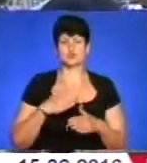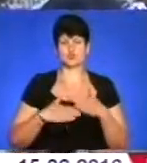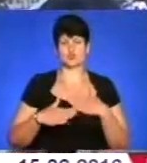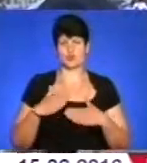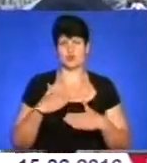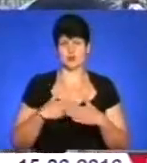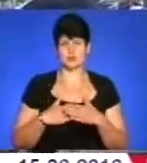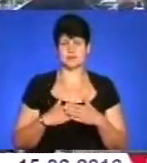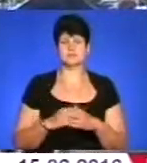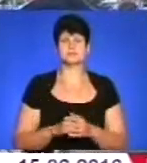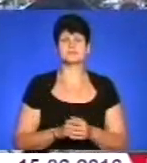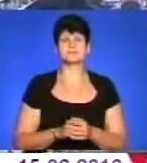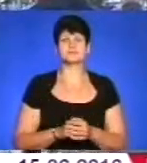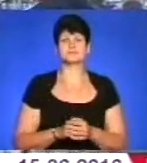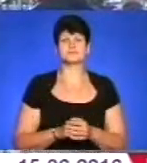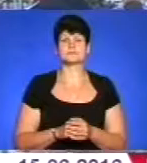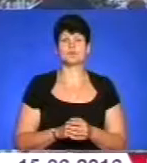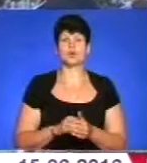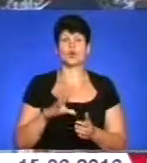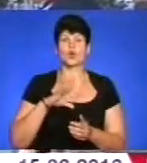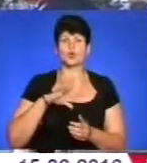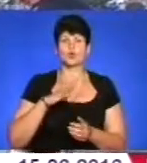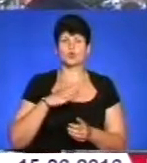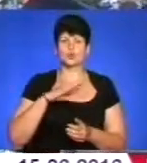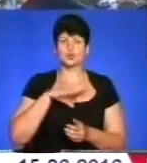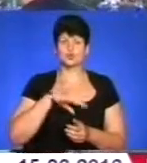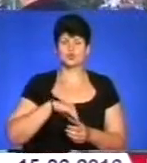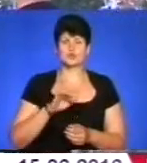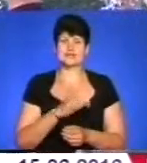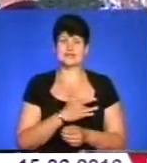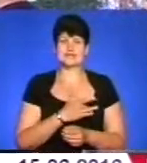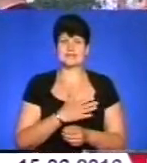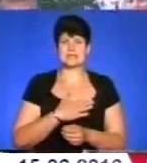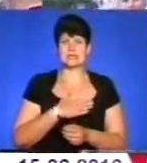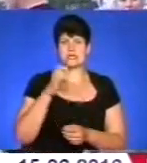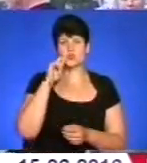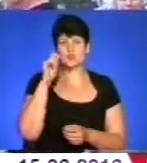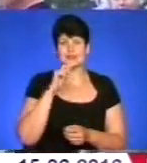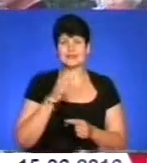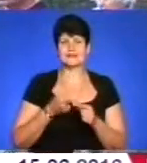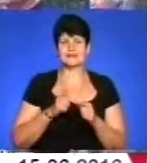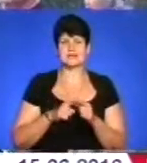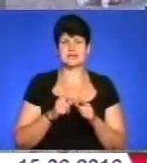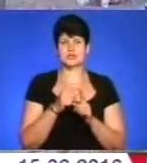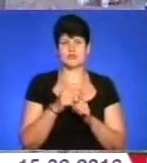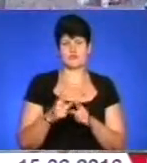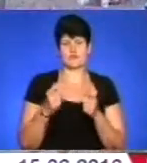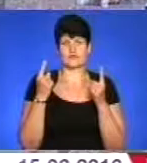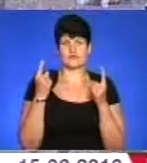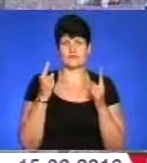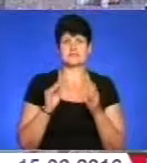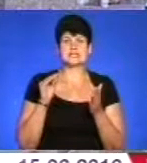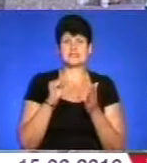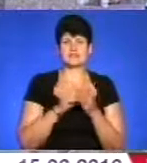щоб душою і серцем, тому що для нас Україна – це слово велике.